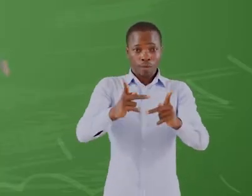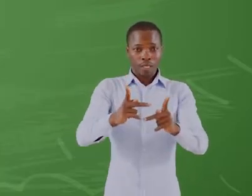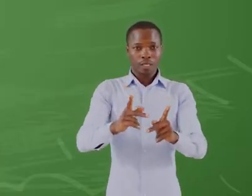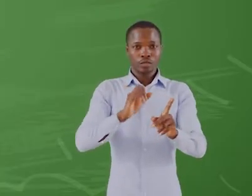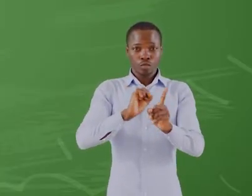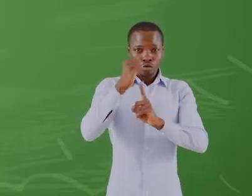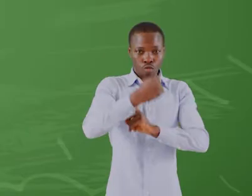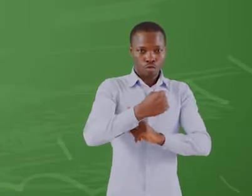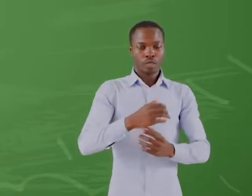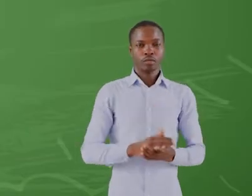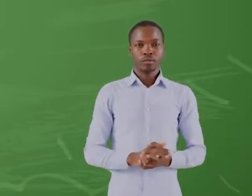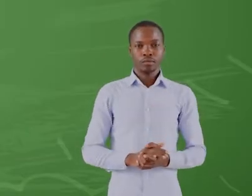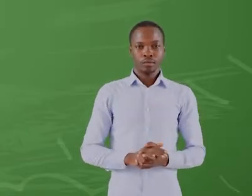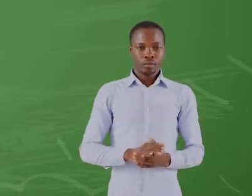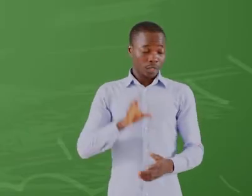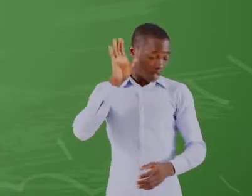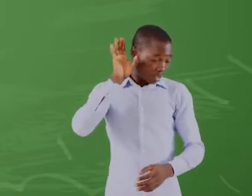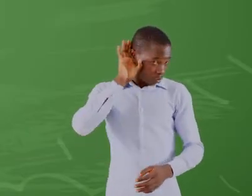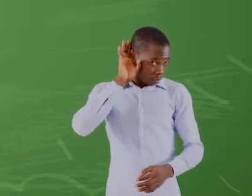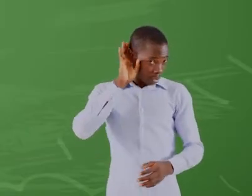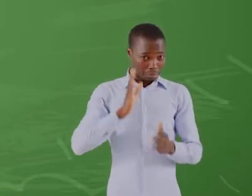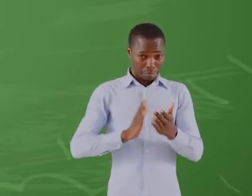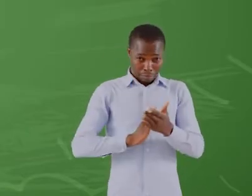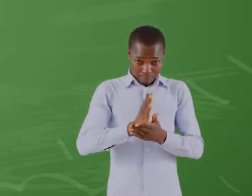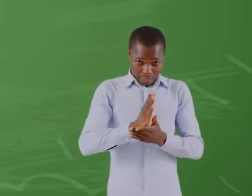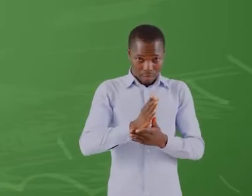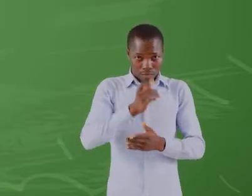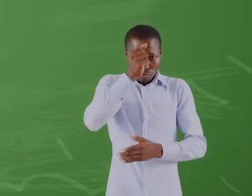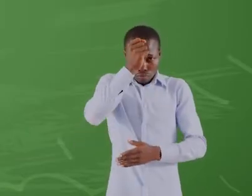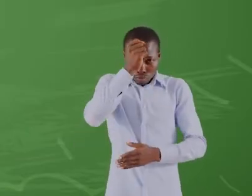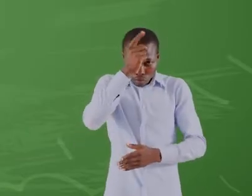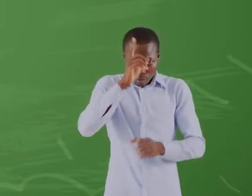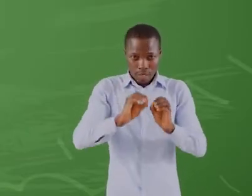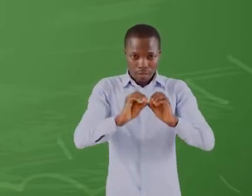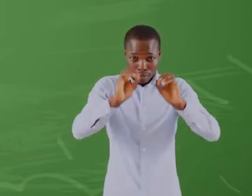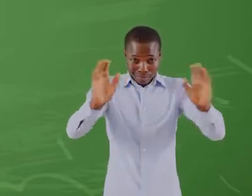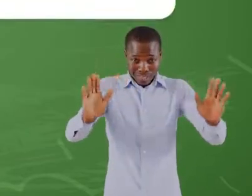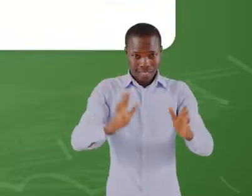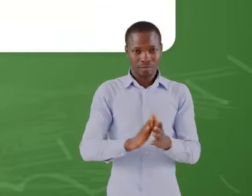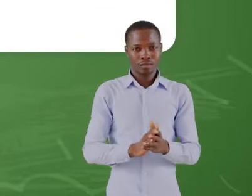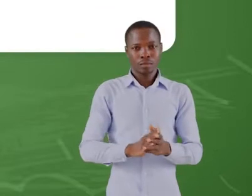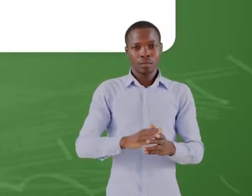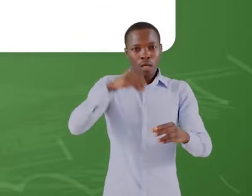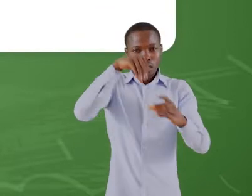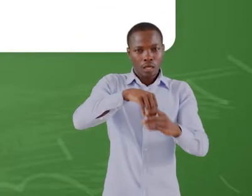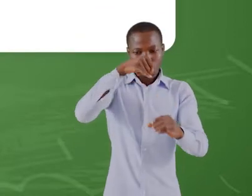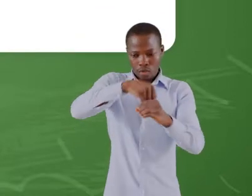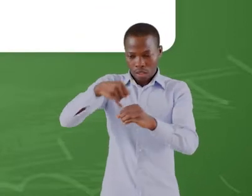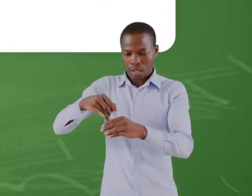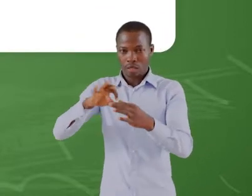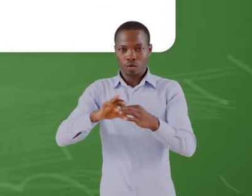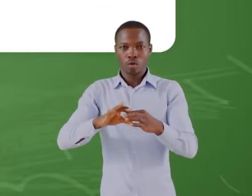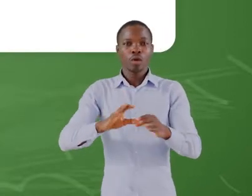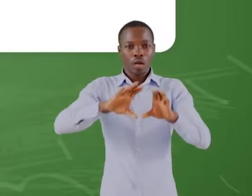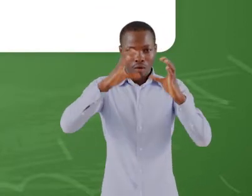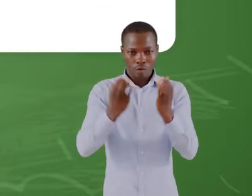une situation qui est la suivante. Écoutez donc attentivement. Dans le jardin de